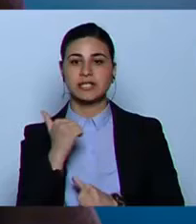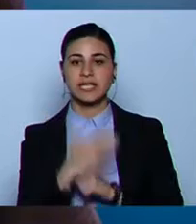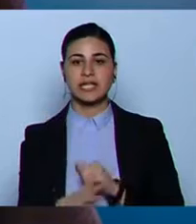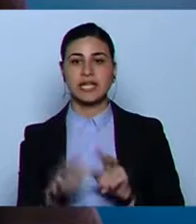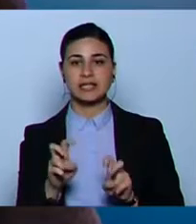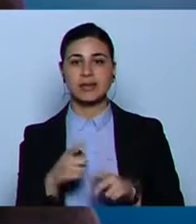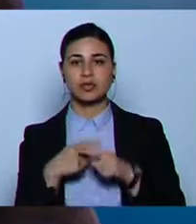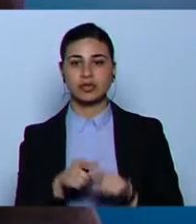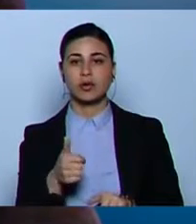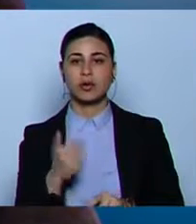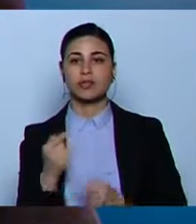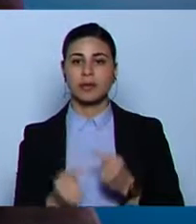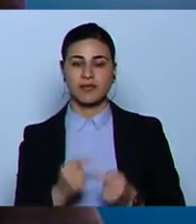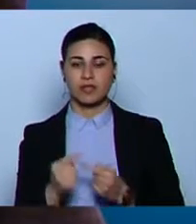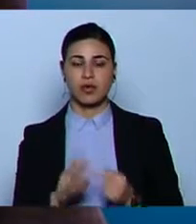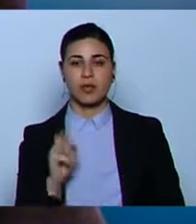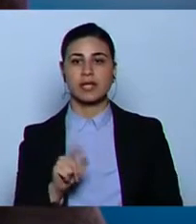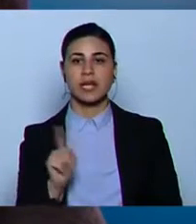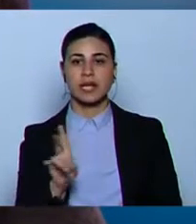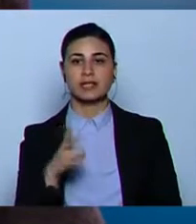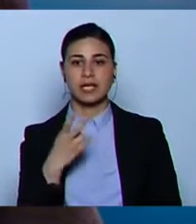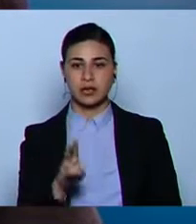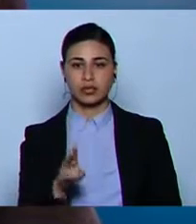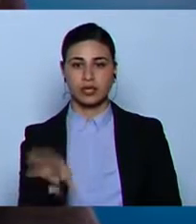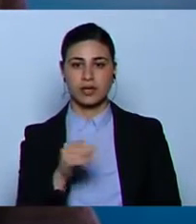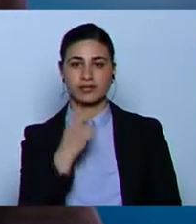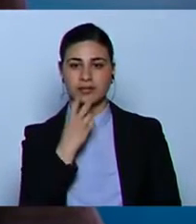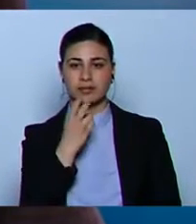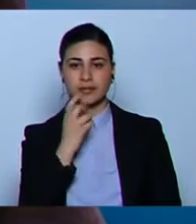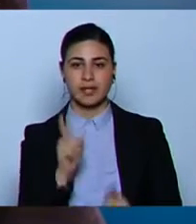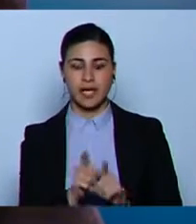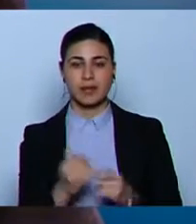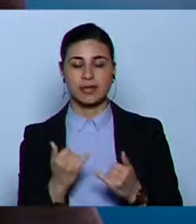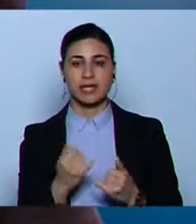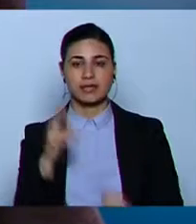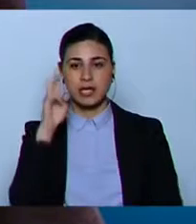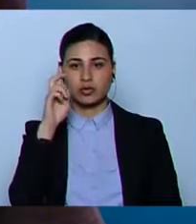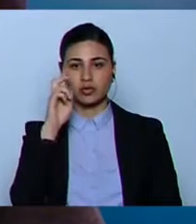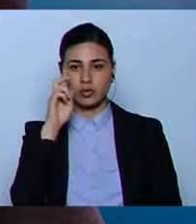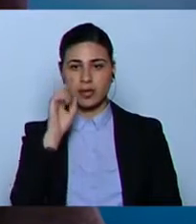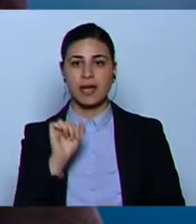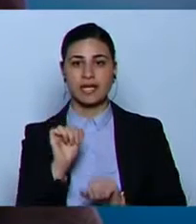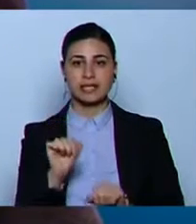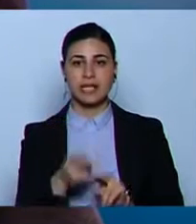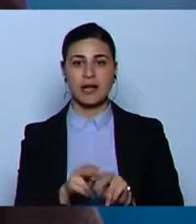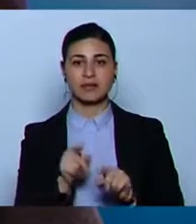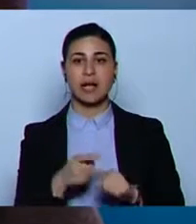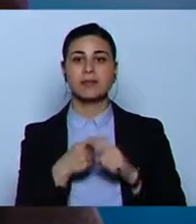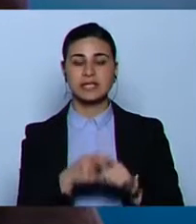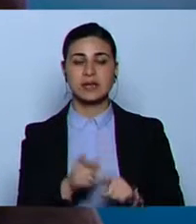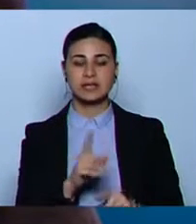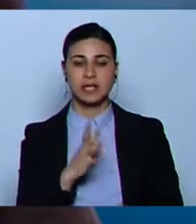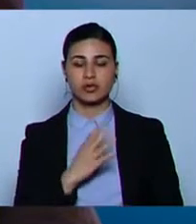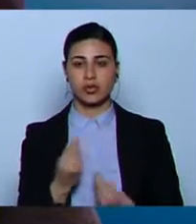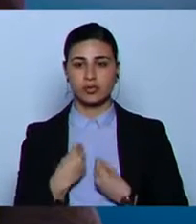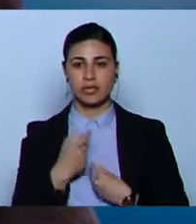ცენტრალიზებული სისტემა, როგორც მემკვიდრეობა და რაც არ უნდა ბედის ირონია იყოს, დღეს ხელისუფლება იცავს სწორედ ამ სისტემას, რომელიც გვერდგო